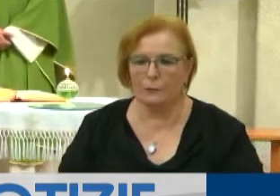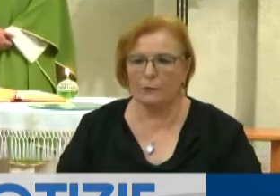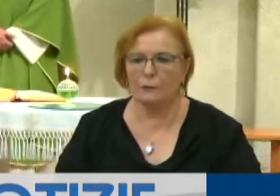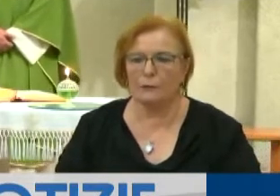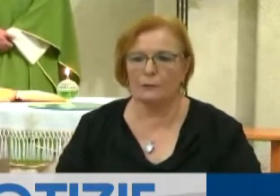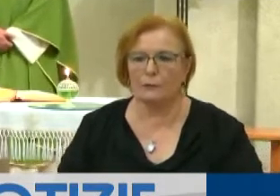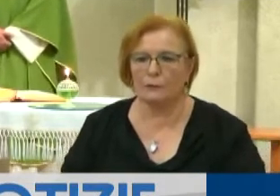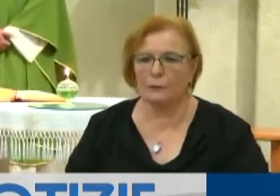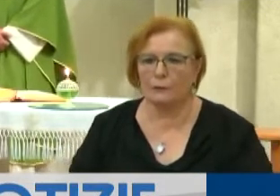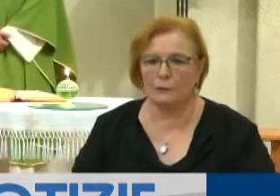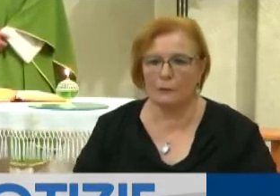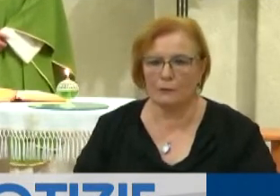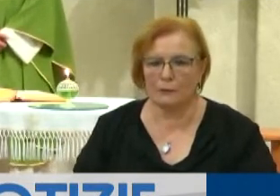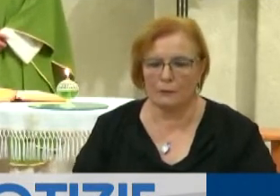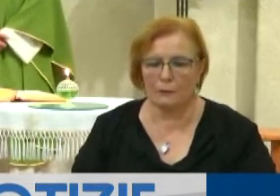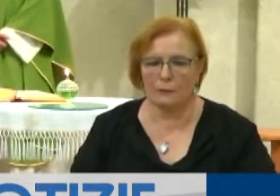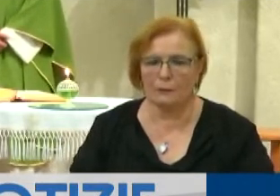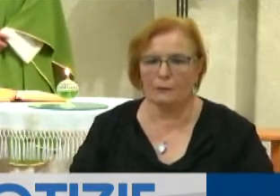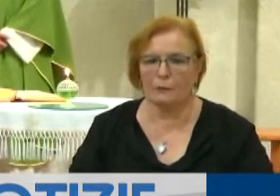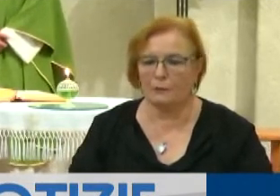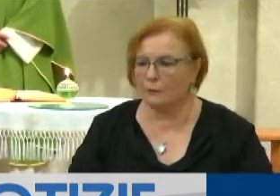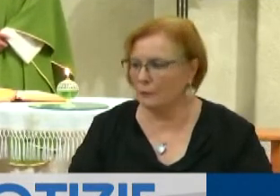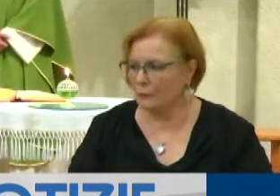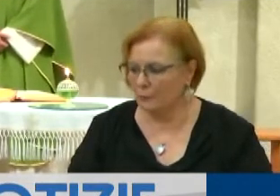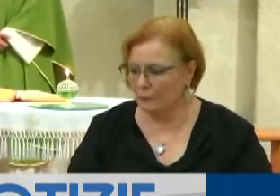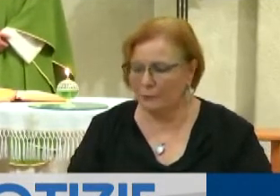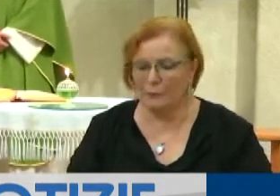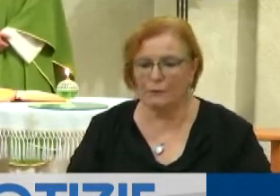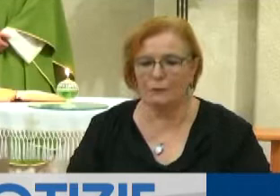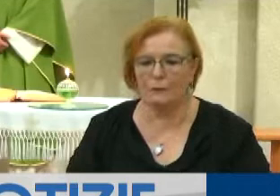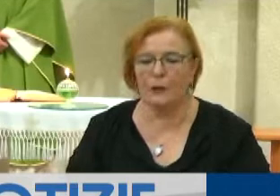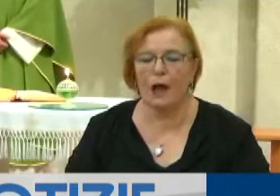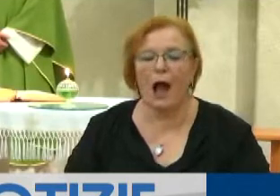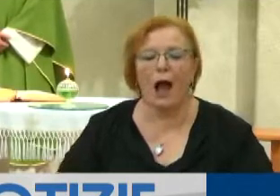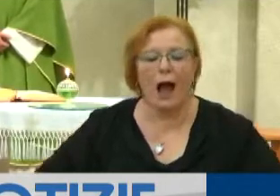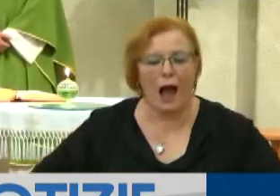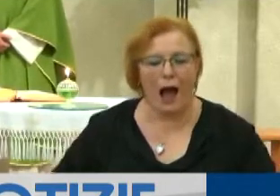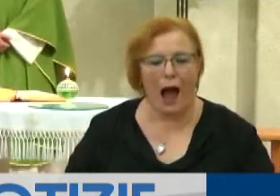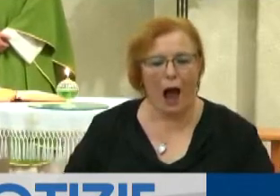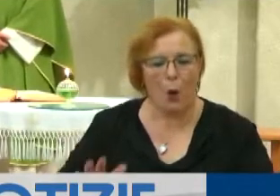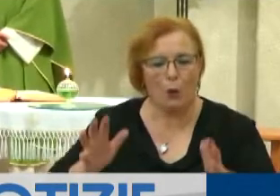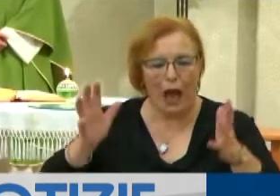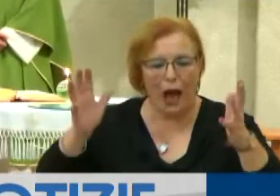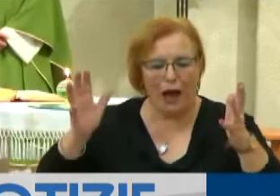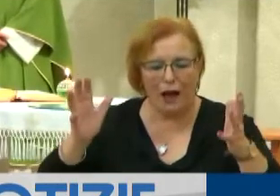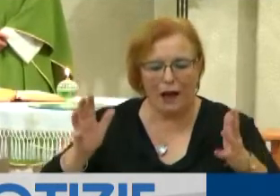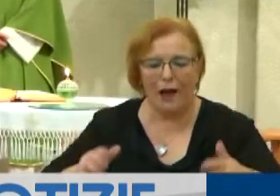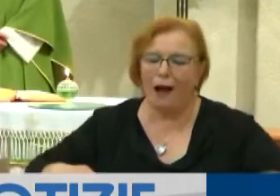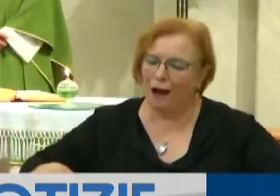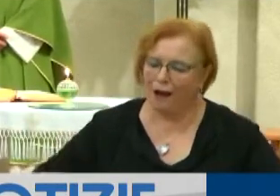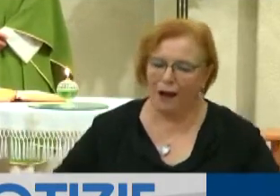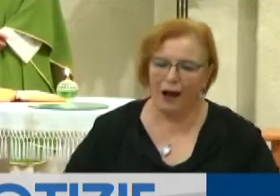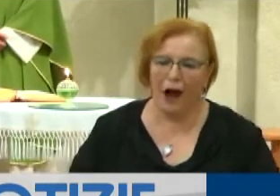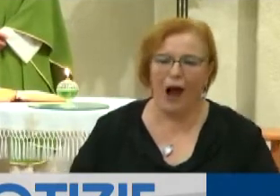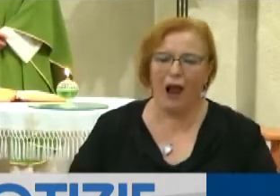non sempre ricevono i dovuti aiuti e strumenti per poter incontrare il Signore e partecipare in maniera attiva alla vita della comunità cristiana. È un